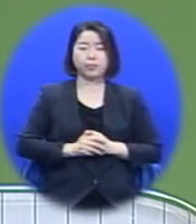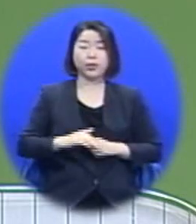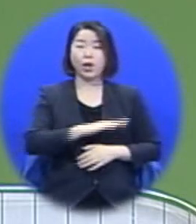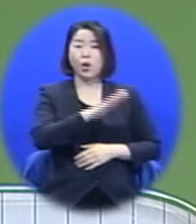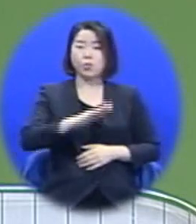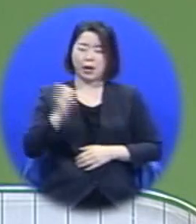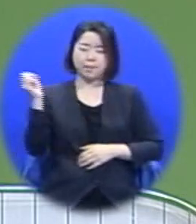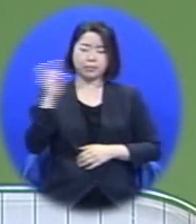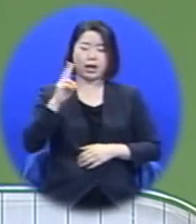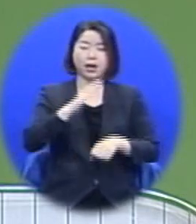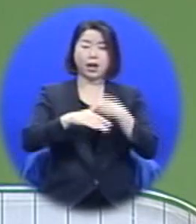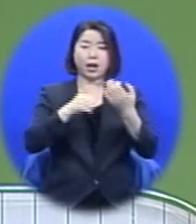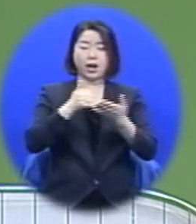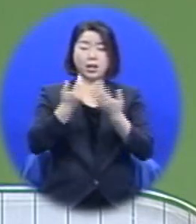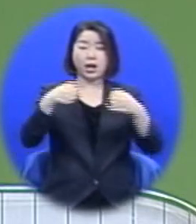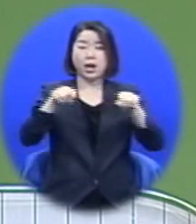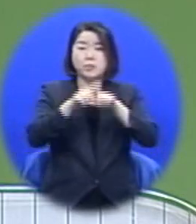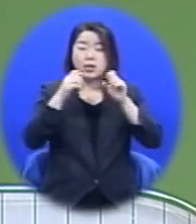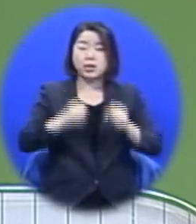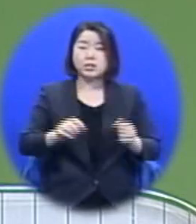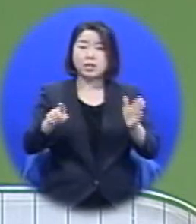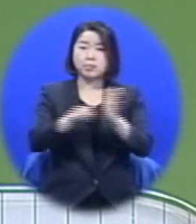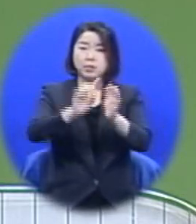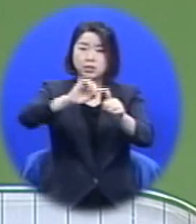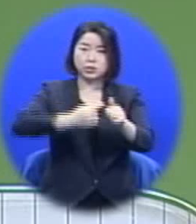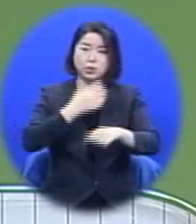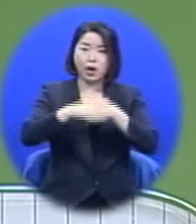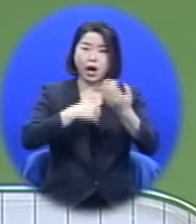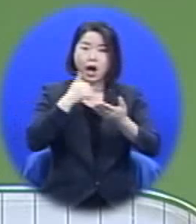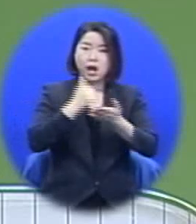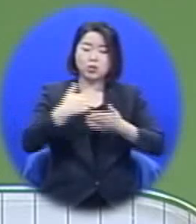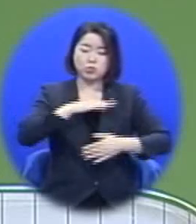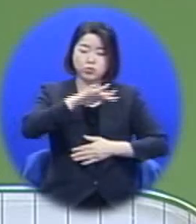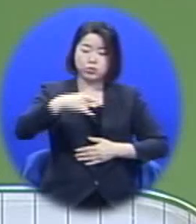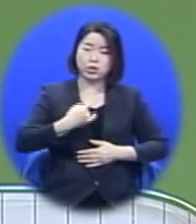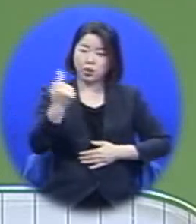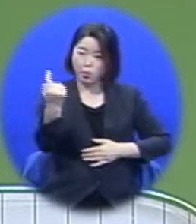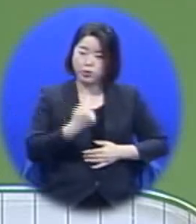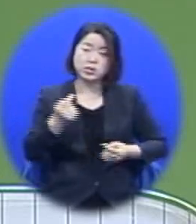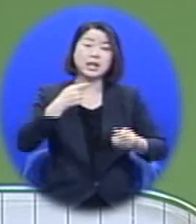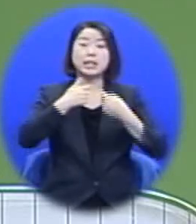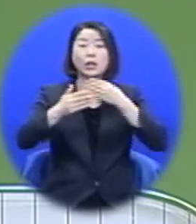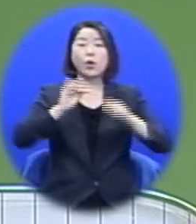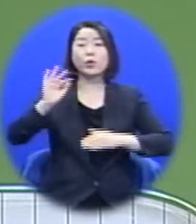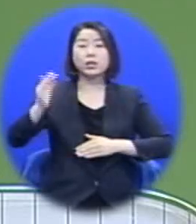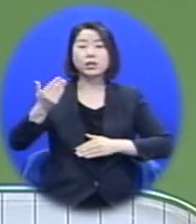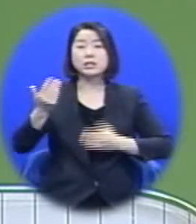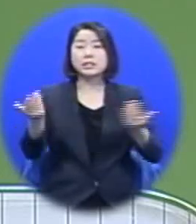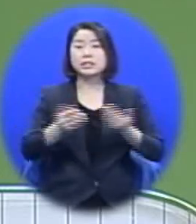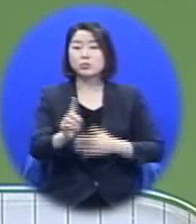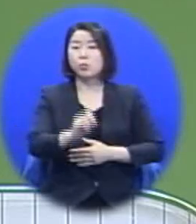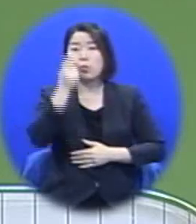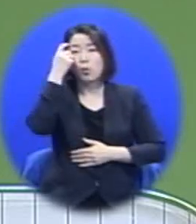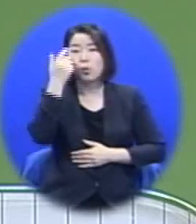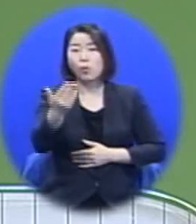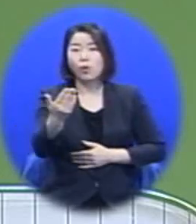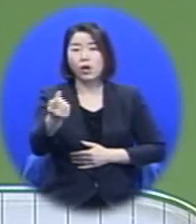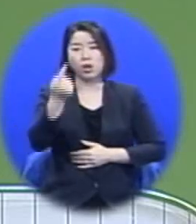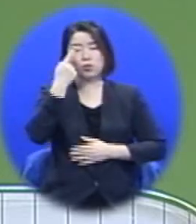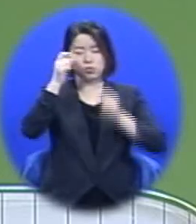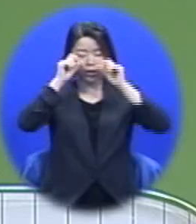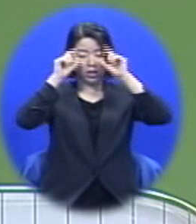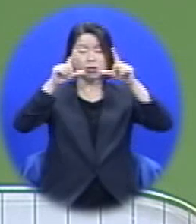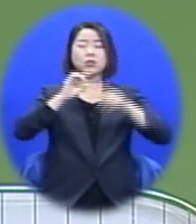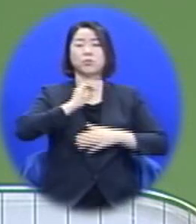우리가 갑자기 하나님의 함께 계시다는 게 믿어지고 하나님이 우리의 오셨다고 경험 되어지는 이런 그럼 어떻게 되는 겁니까 눈이 뜨인 것